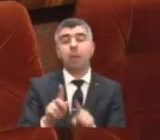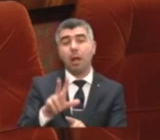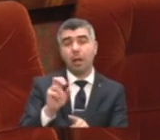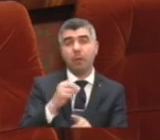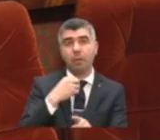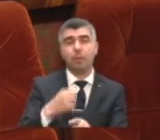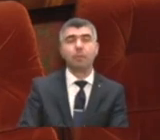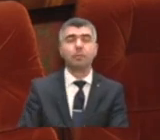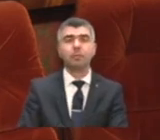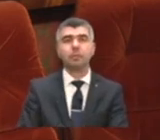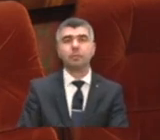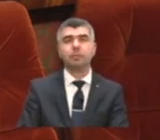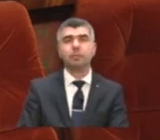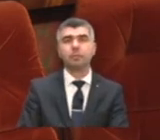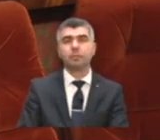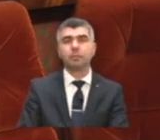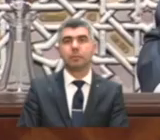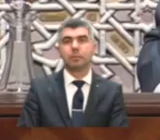على